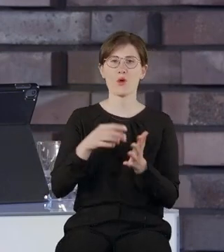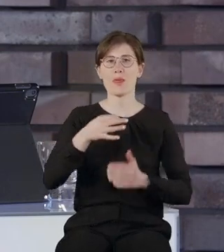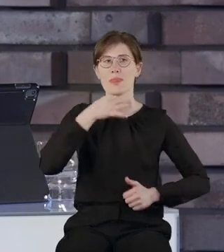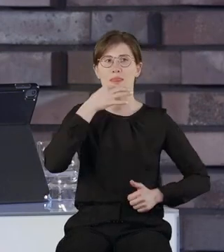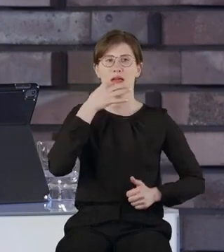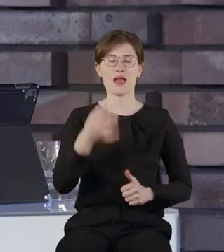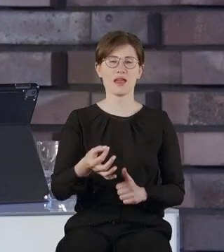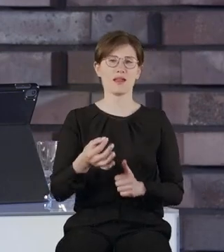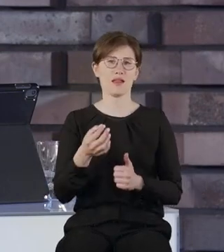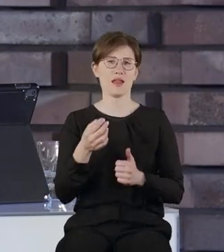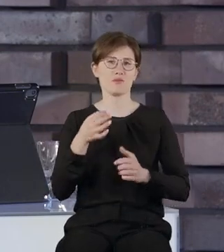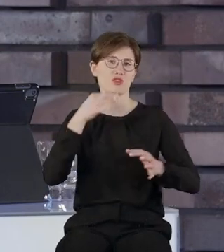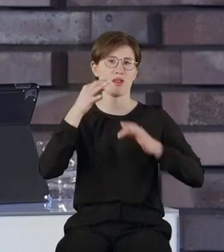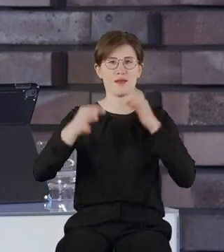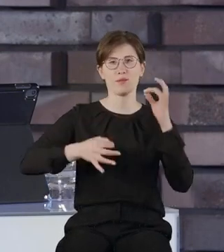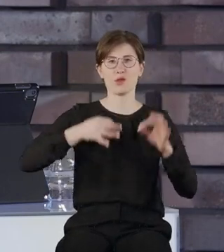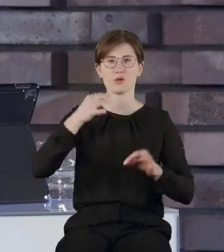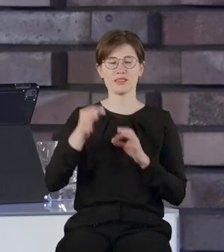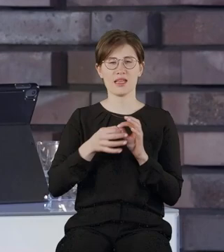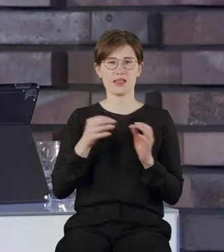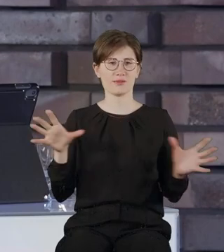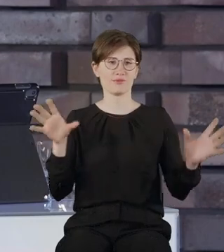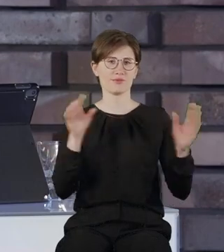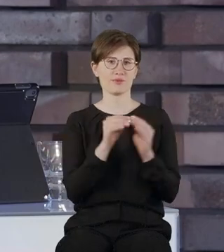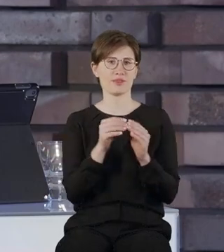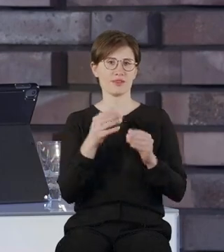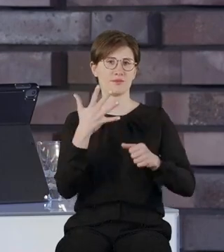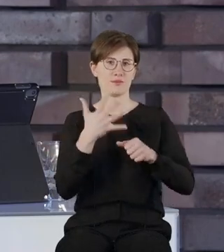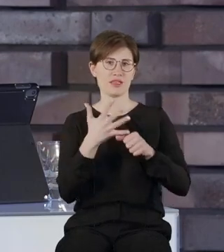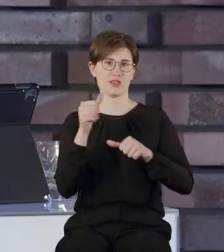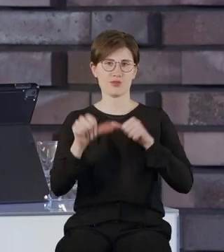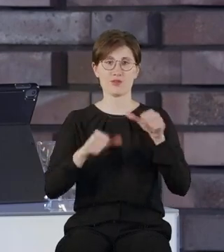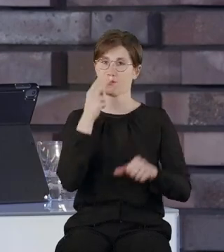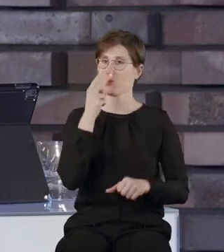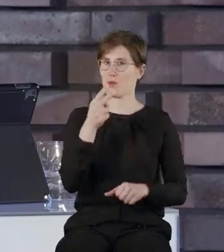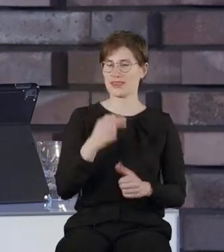z ostatnich 5 dekad. Zresztą sami zobaczcie, co tam się działo.